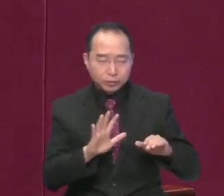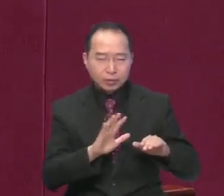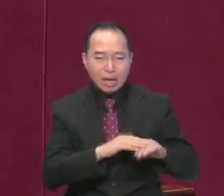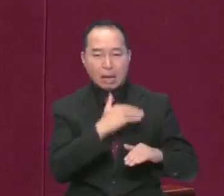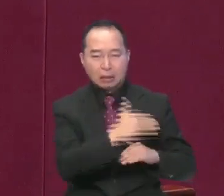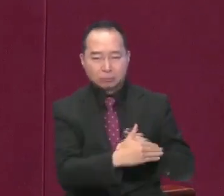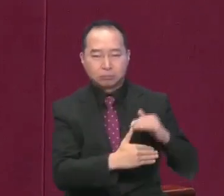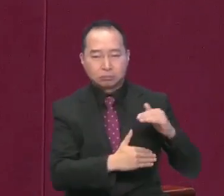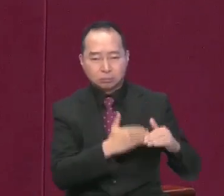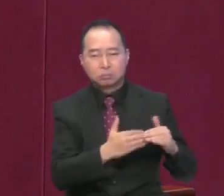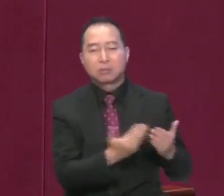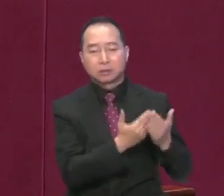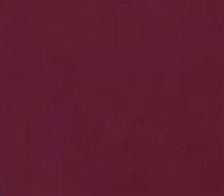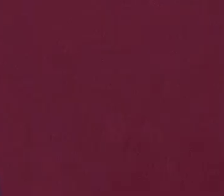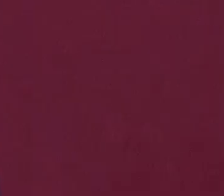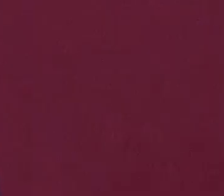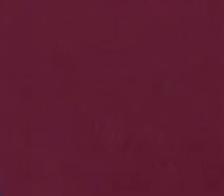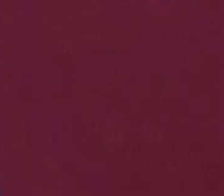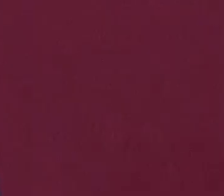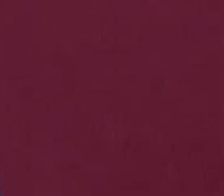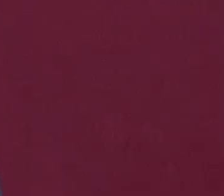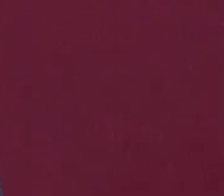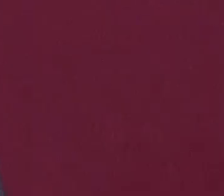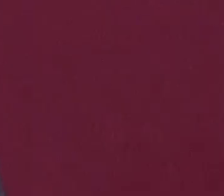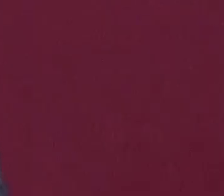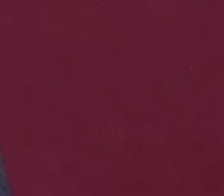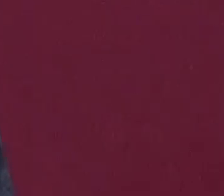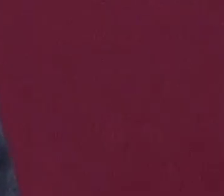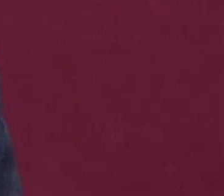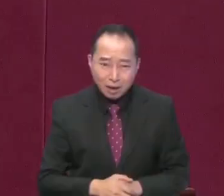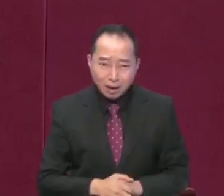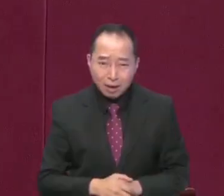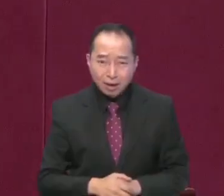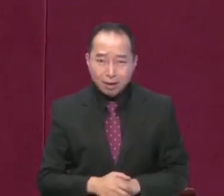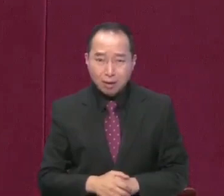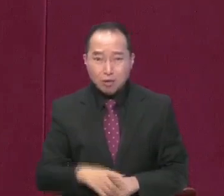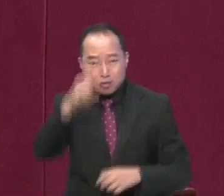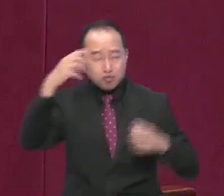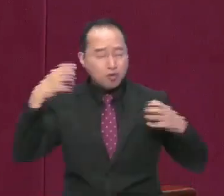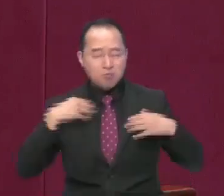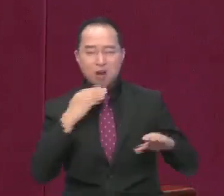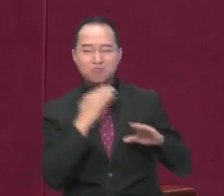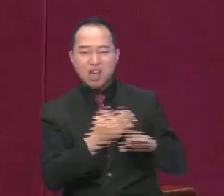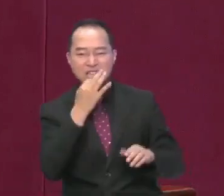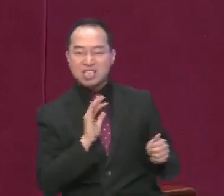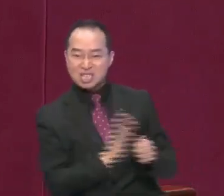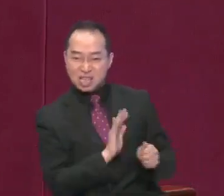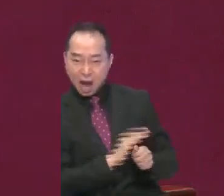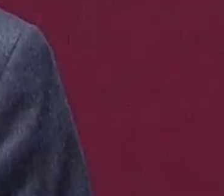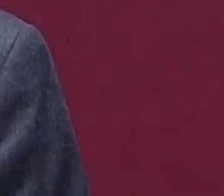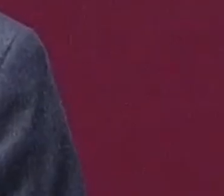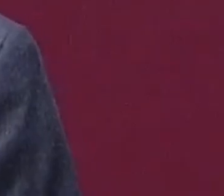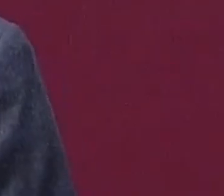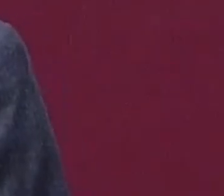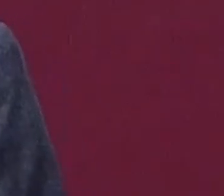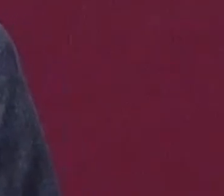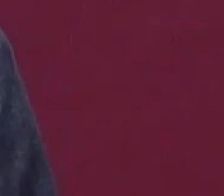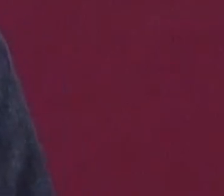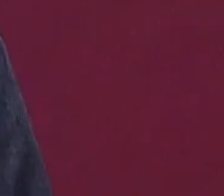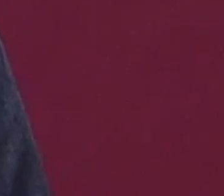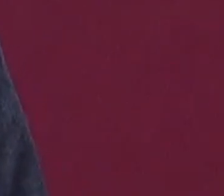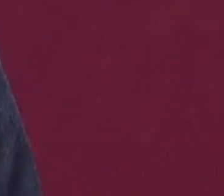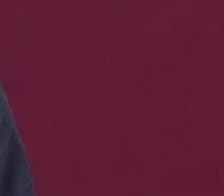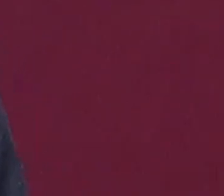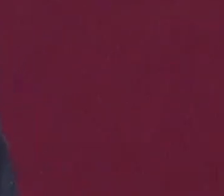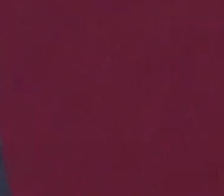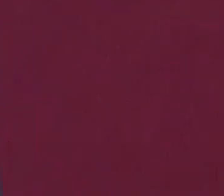요즘 제1야당 지도자들이 넘어서는 안 되는 선을 넘었습니다. 야당은 완벽하게 잘못 짚었고 묵과할 수 없는